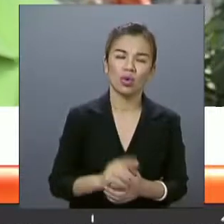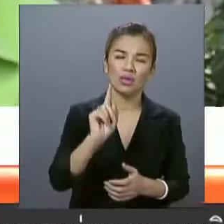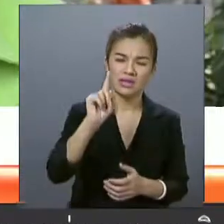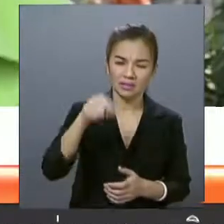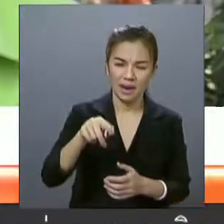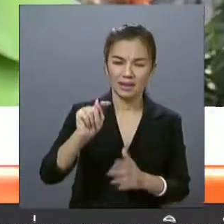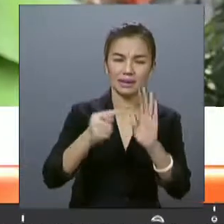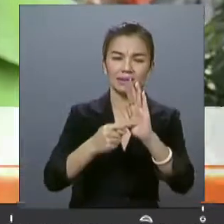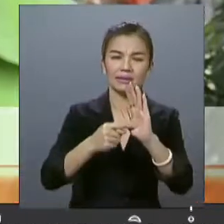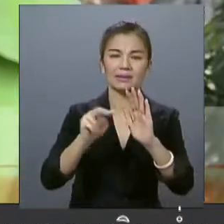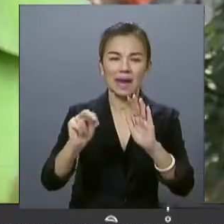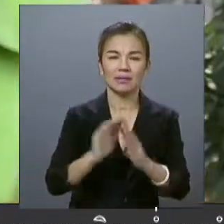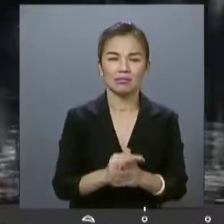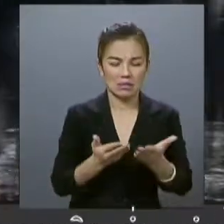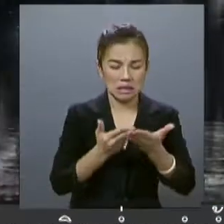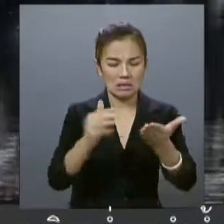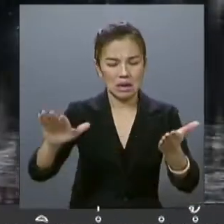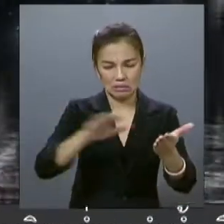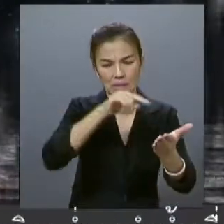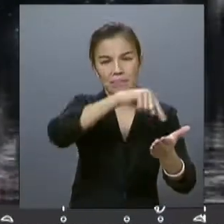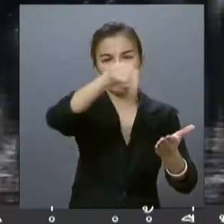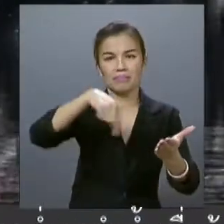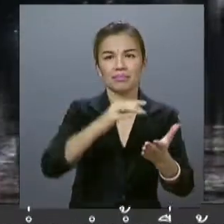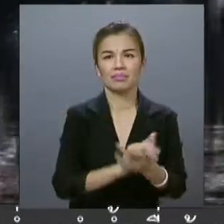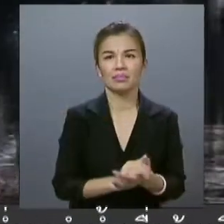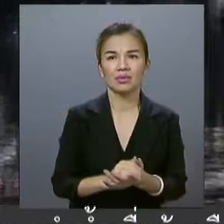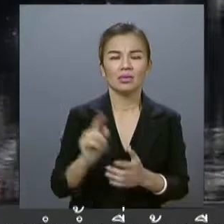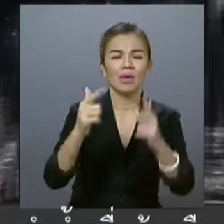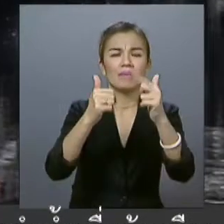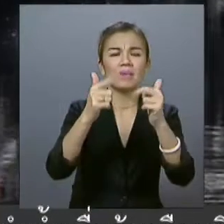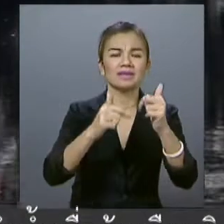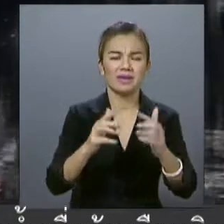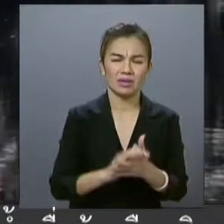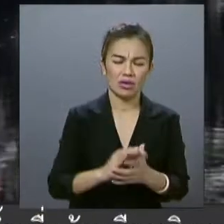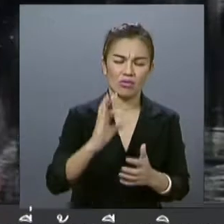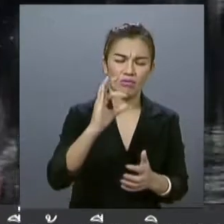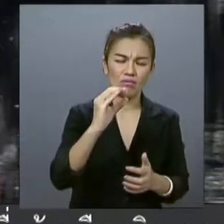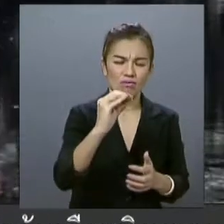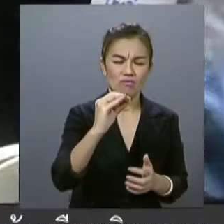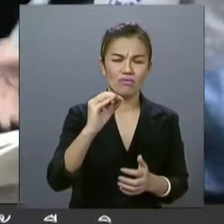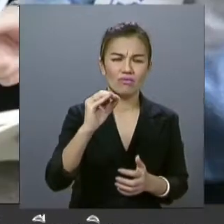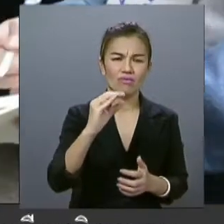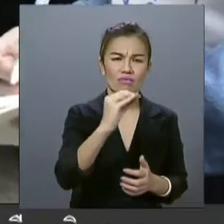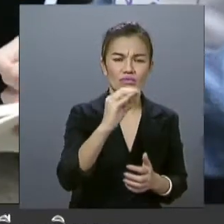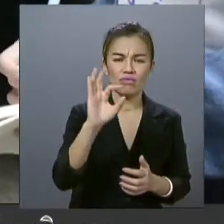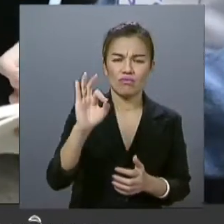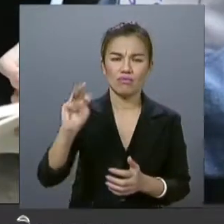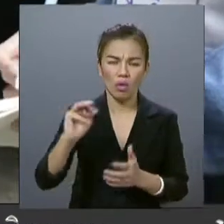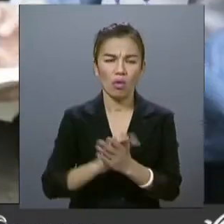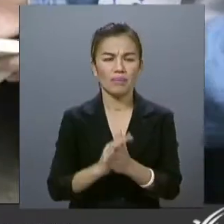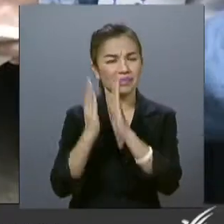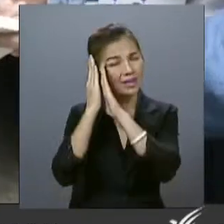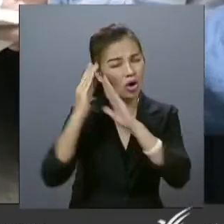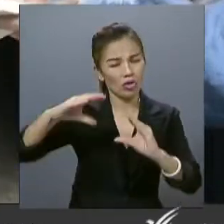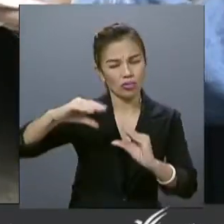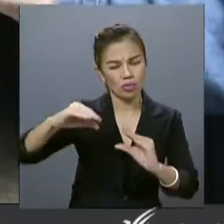ำเรือละมีพลาสติกโฟมอะไรอย่างเนี้ยที่นอนอะไรอย่างเนี้ย โครงการธนาคารขยะอาจยัง